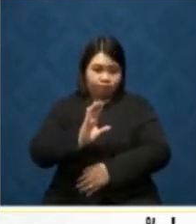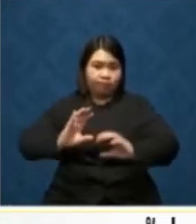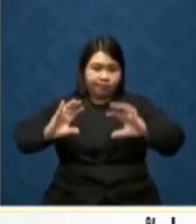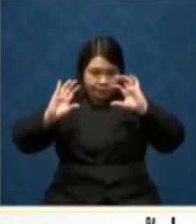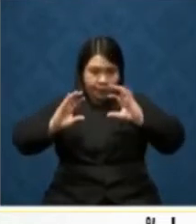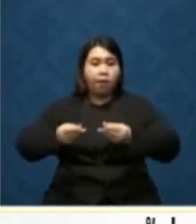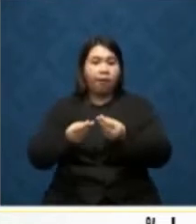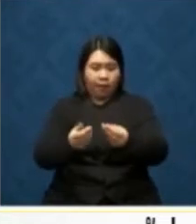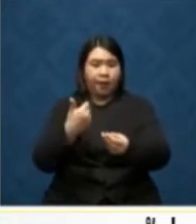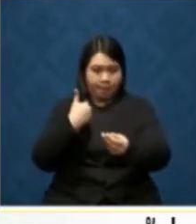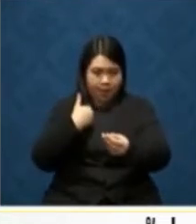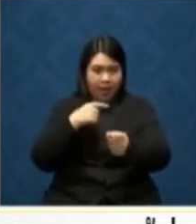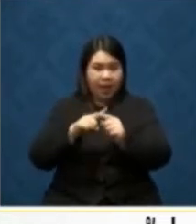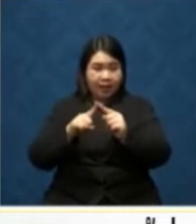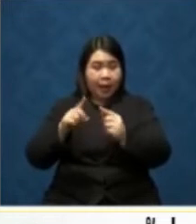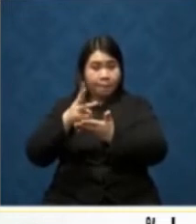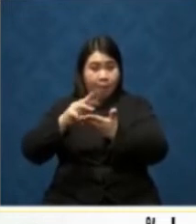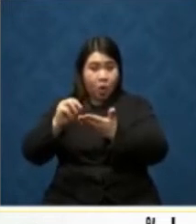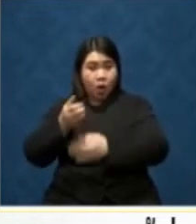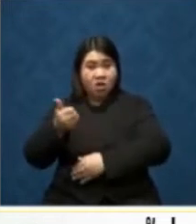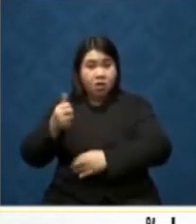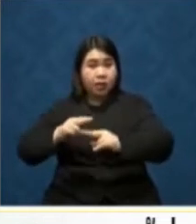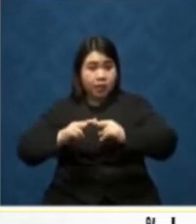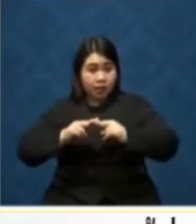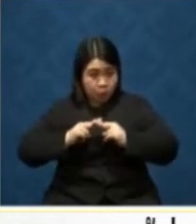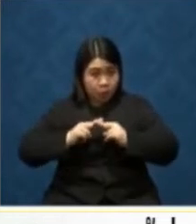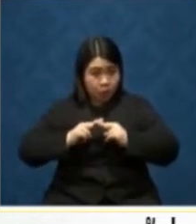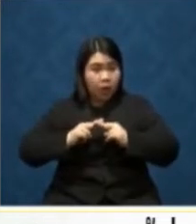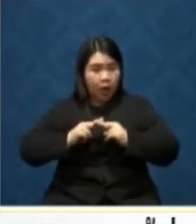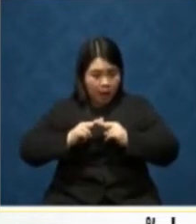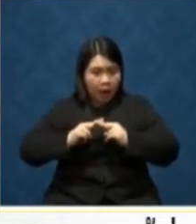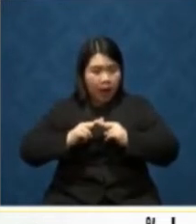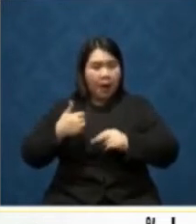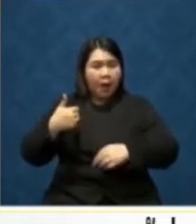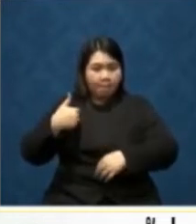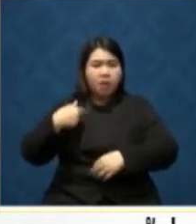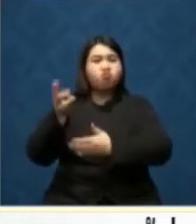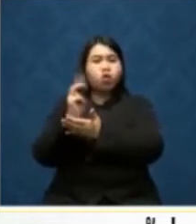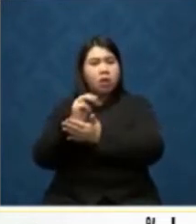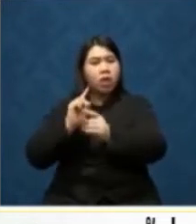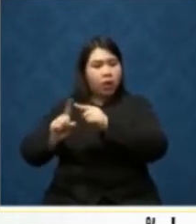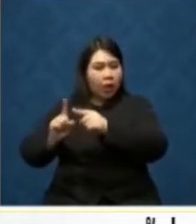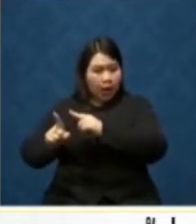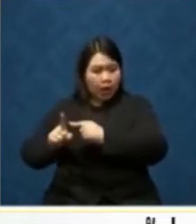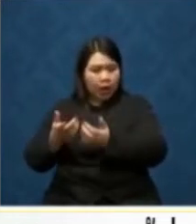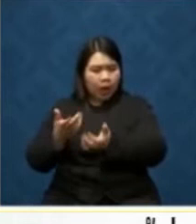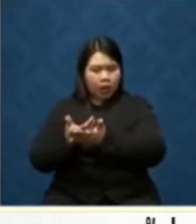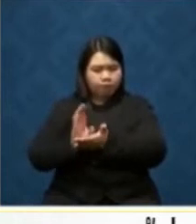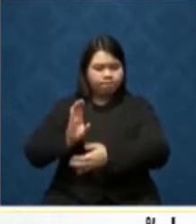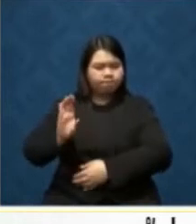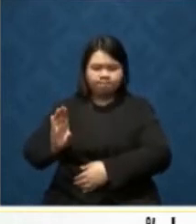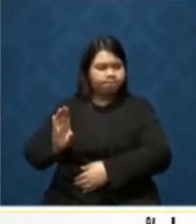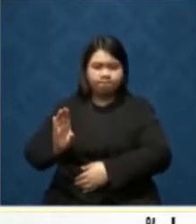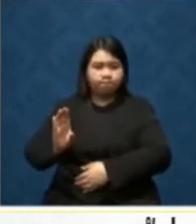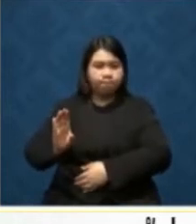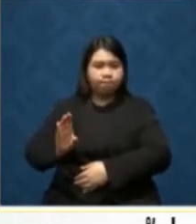ควรจะรับงบอุดหนนจากรัฐบาล สถาบัโดมศึษาเอกชนหรอที่ถูกบริหารด้วยองคกรเอกชน